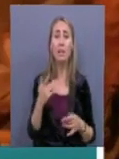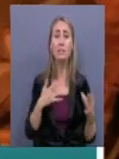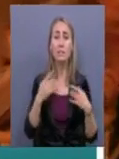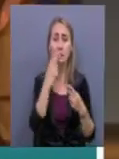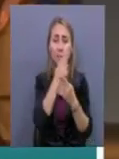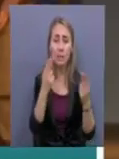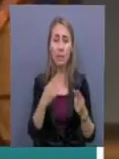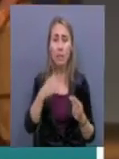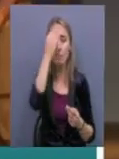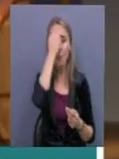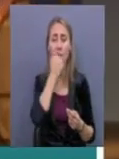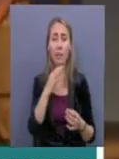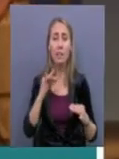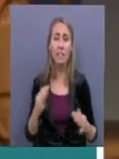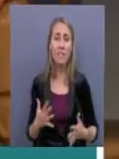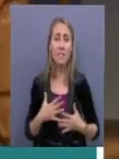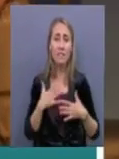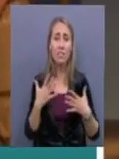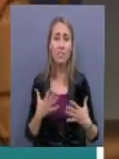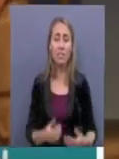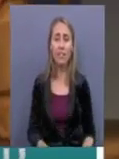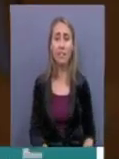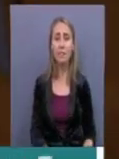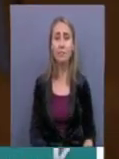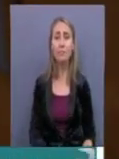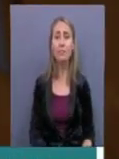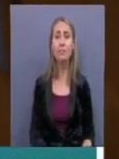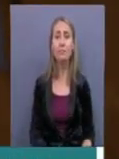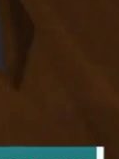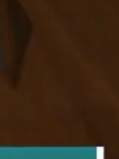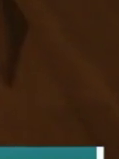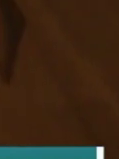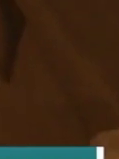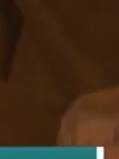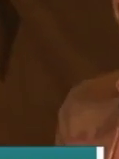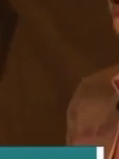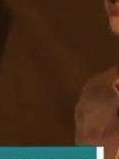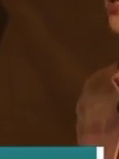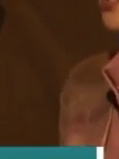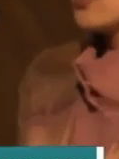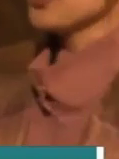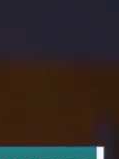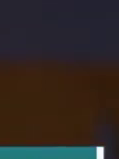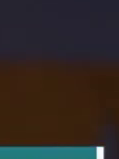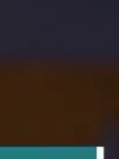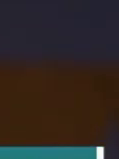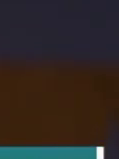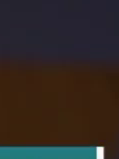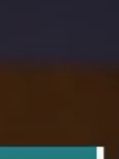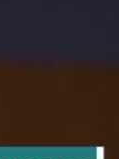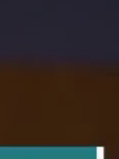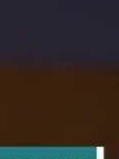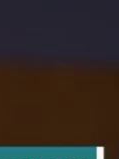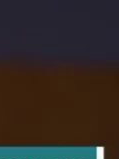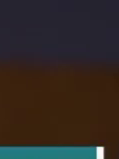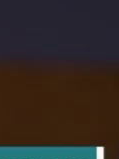ыстық махаббатын көре алмай, ғашықтық оты өзегін өртеген қодардың залымдық әрекеттерімен жалғасты. Әрине, баршаға тарихи аңыздан аян болған